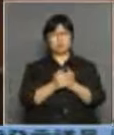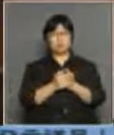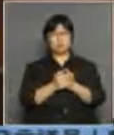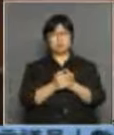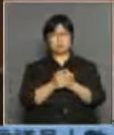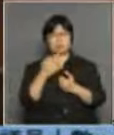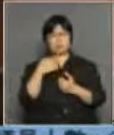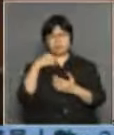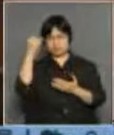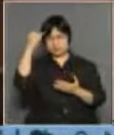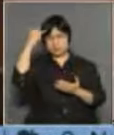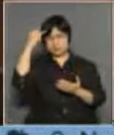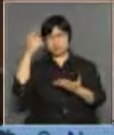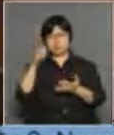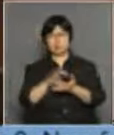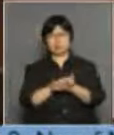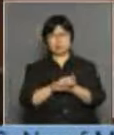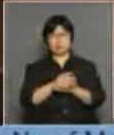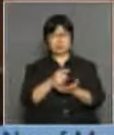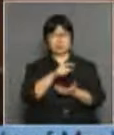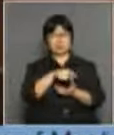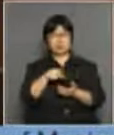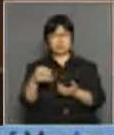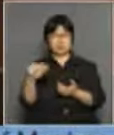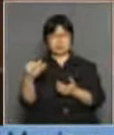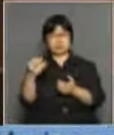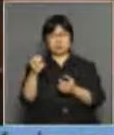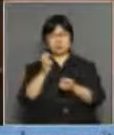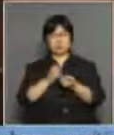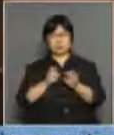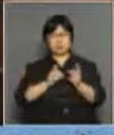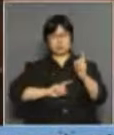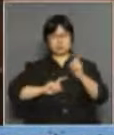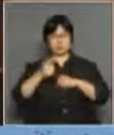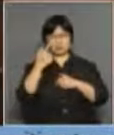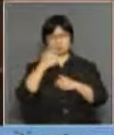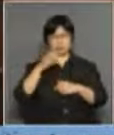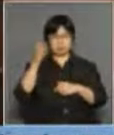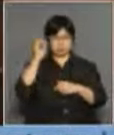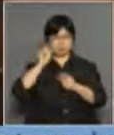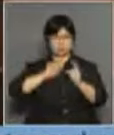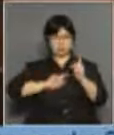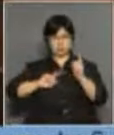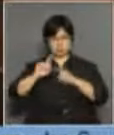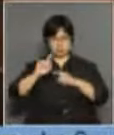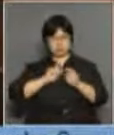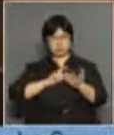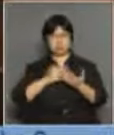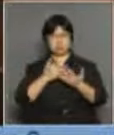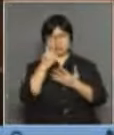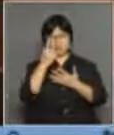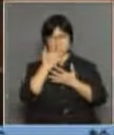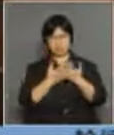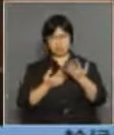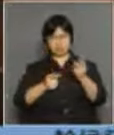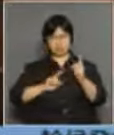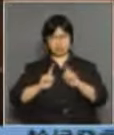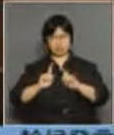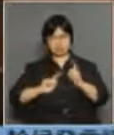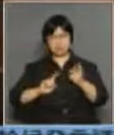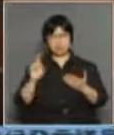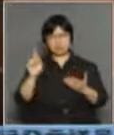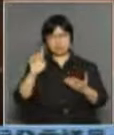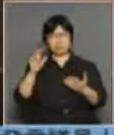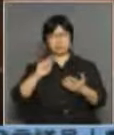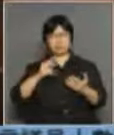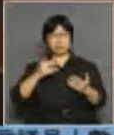道這三個資訊自由、新聞自由、網絡自由怎樣令到青